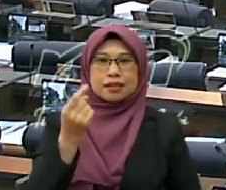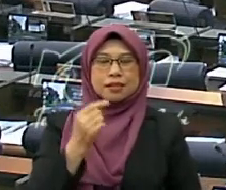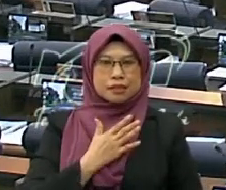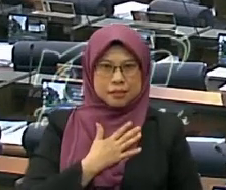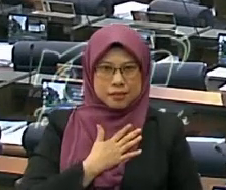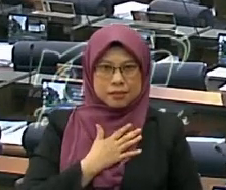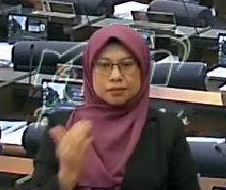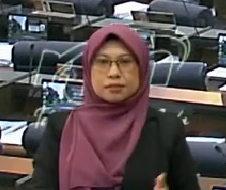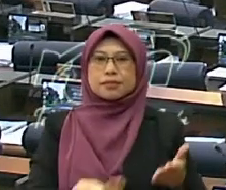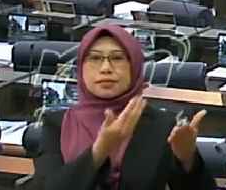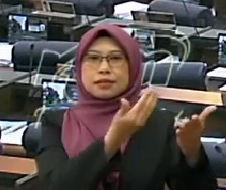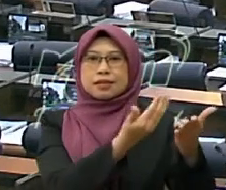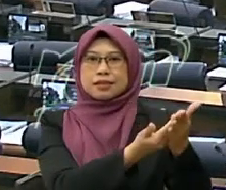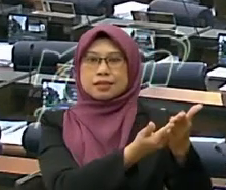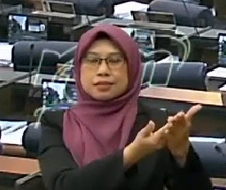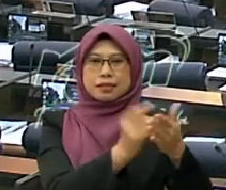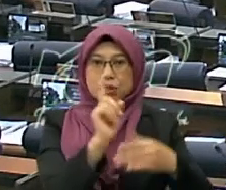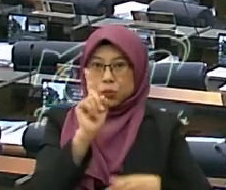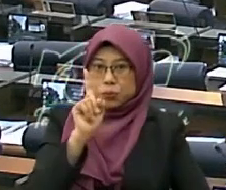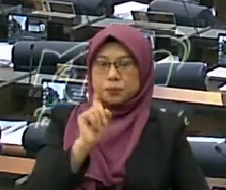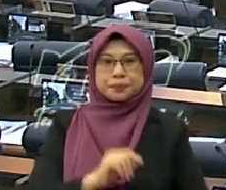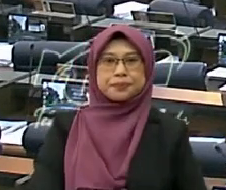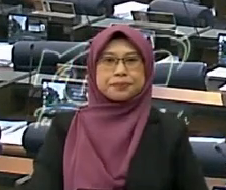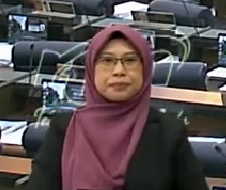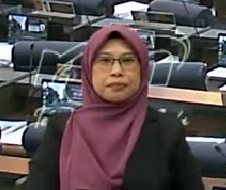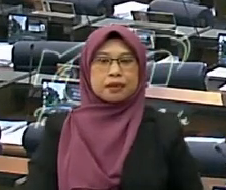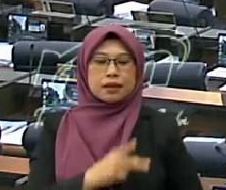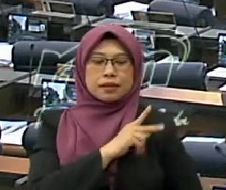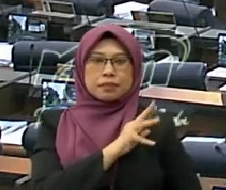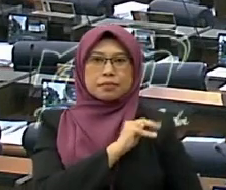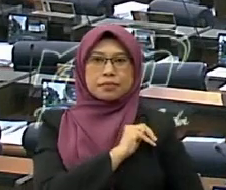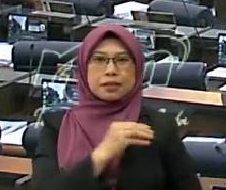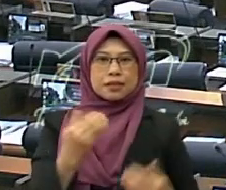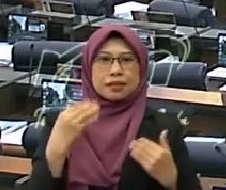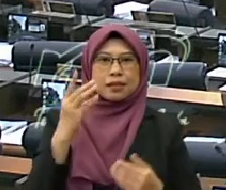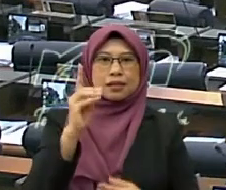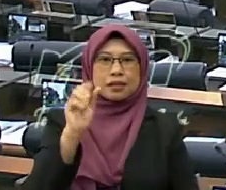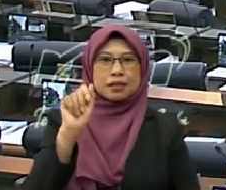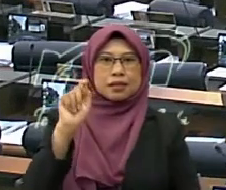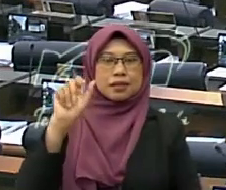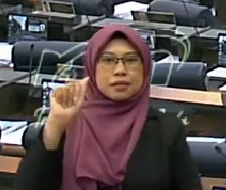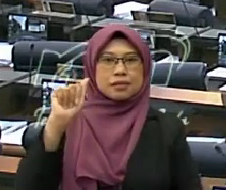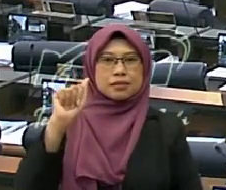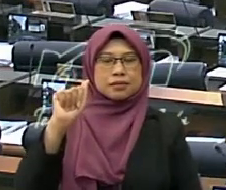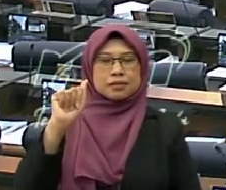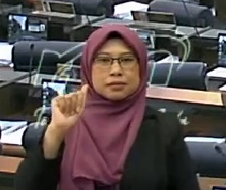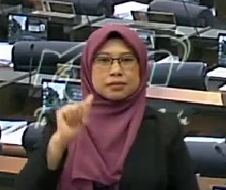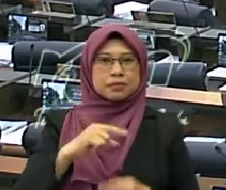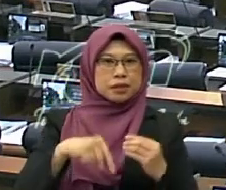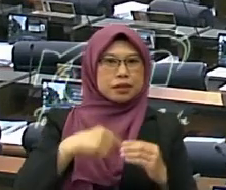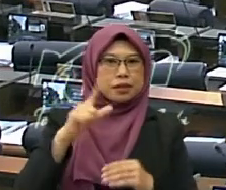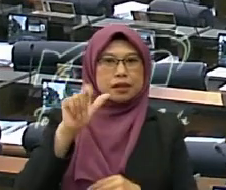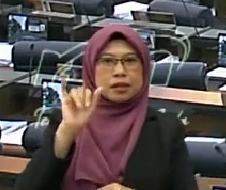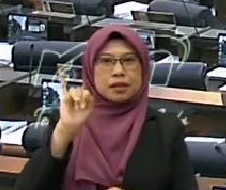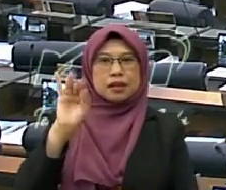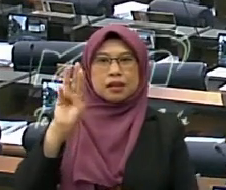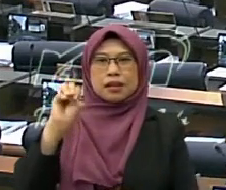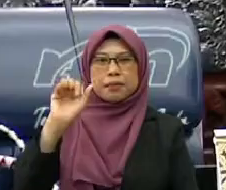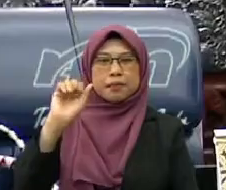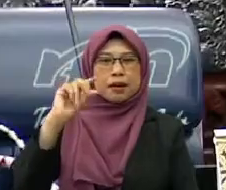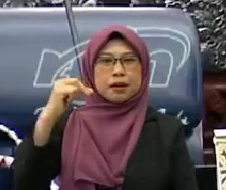Saya cadangkan ada satu cadangan sepatunya Kementerian ada data berkenaan dengan Limbangan